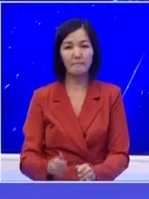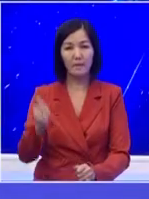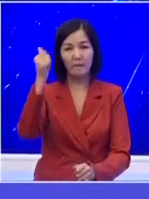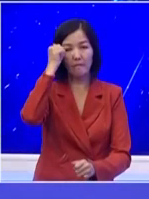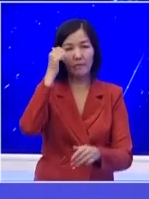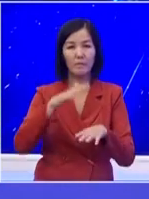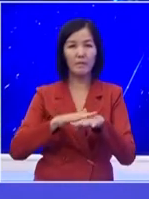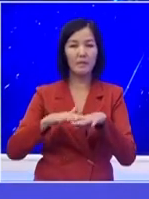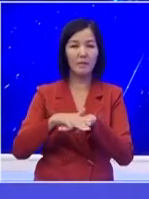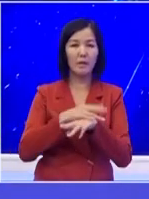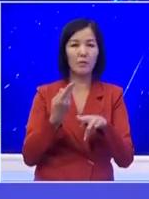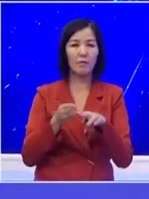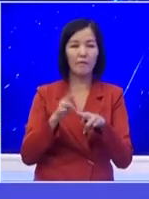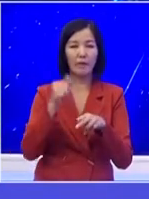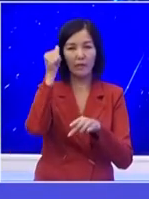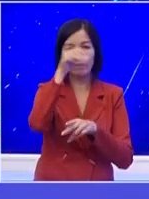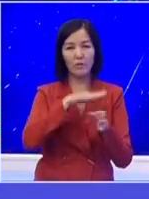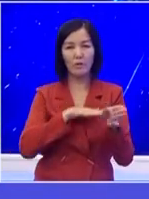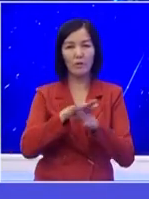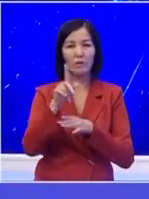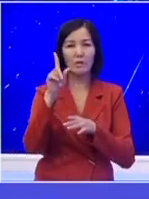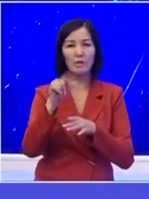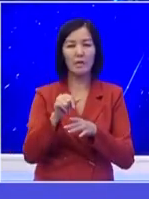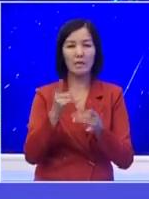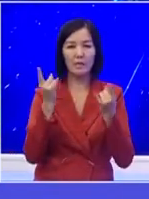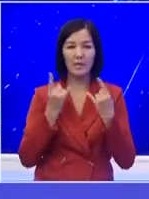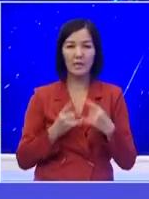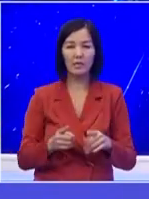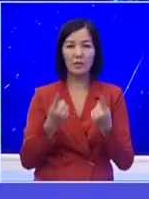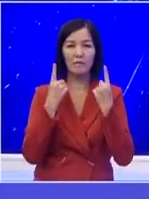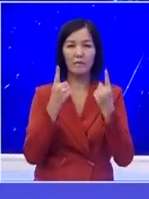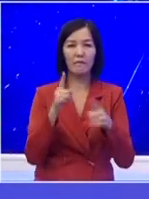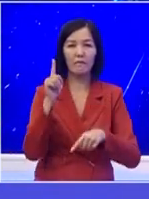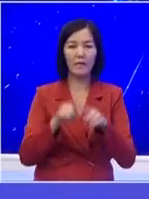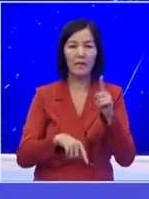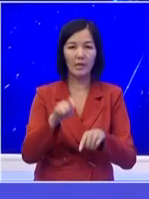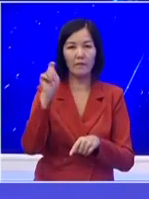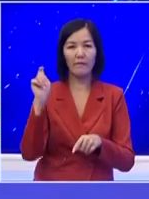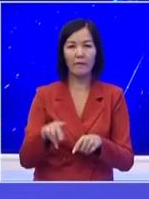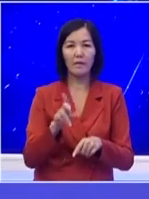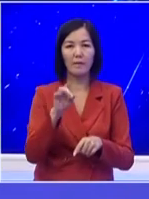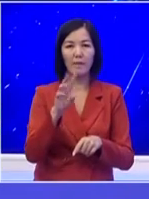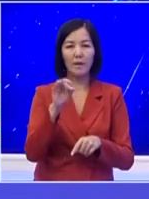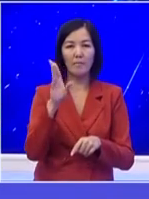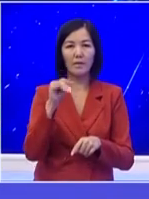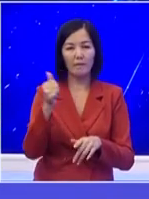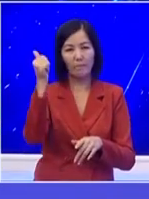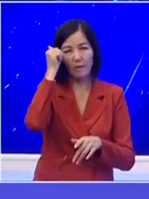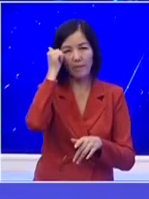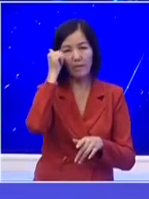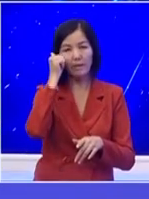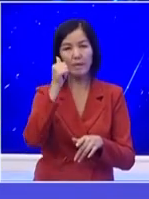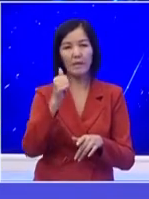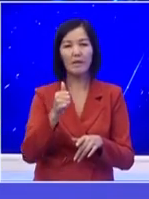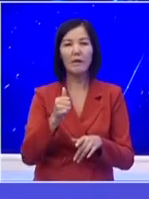Памяти народной. В этом году исполняется 100 лет со дня рождения участника Великой Отечественной войны Каймолды Бабашева. В память о